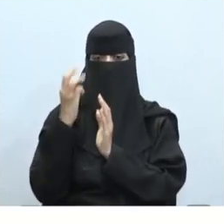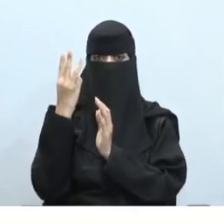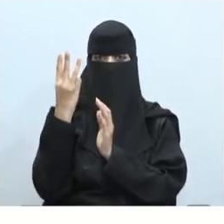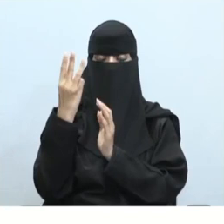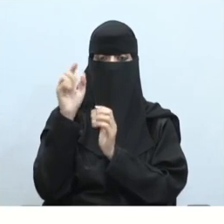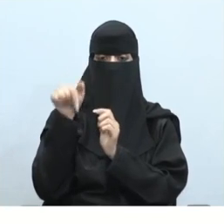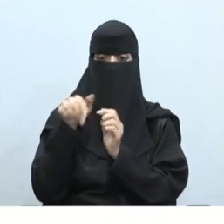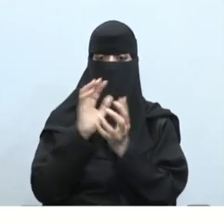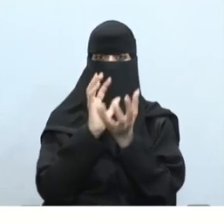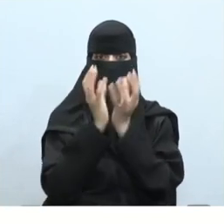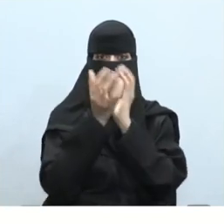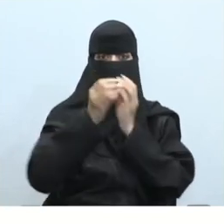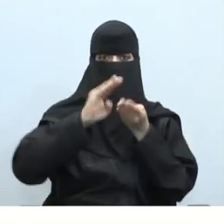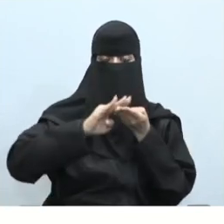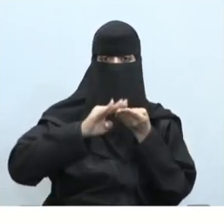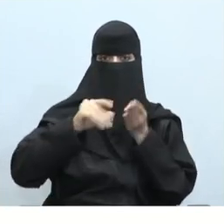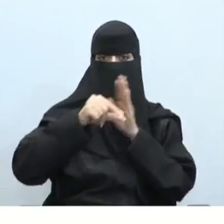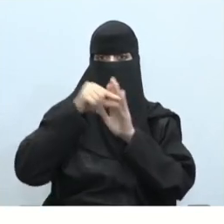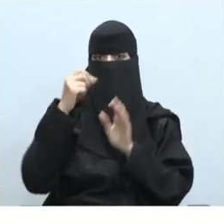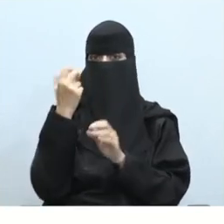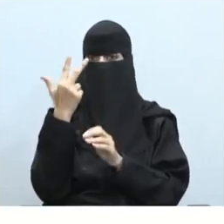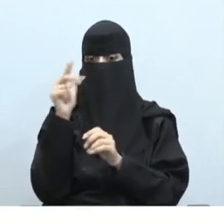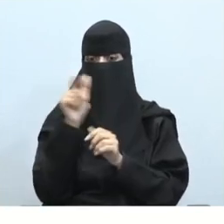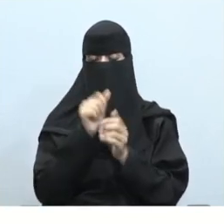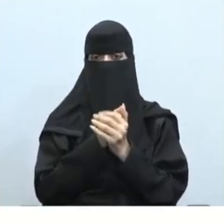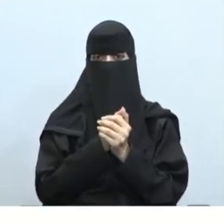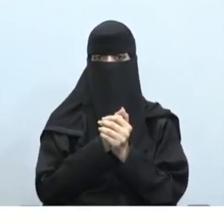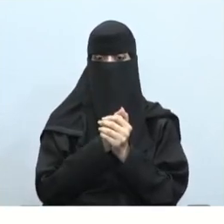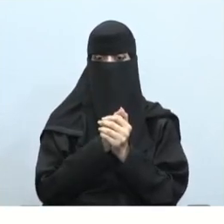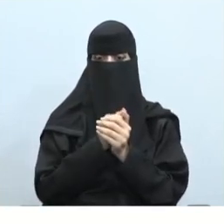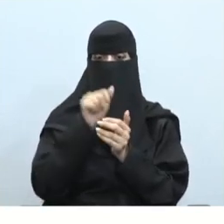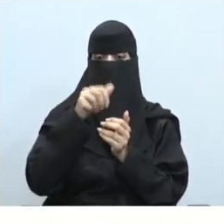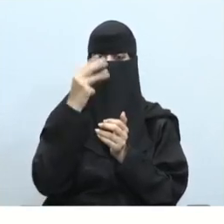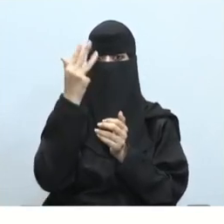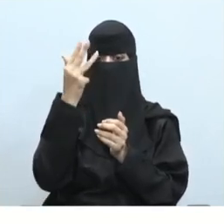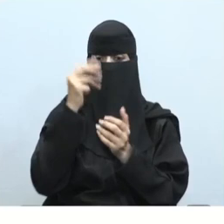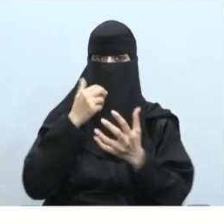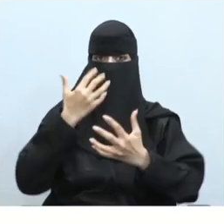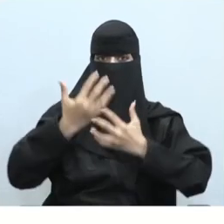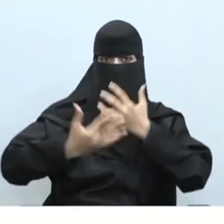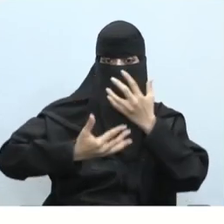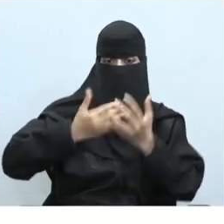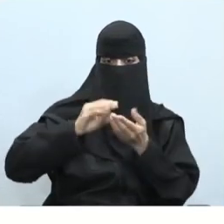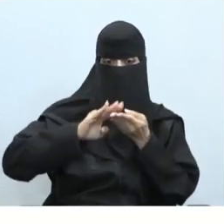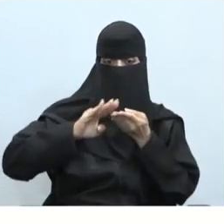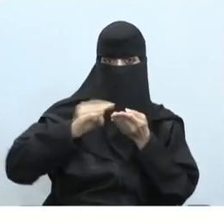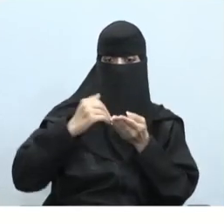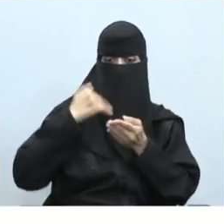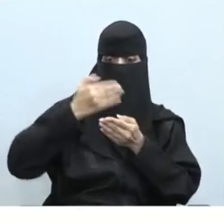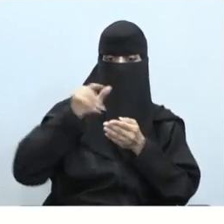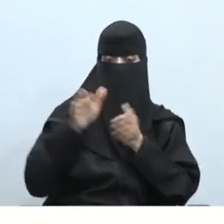كوكب الارض الدرس الثامن شكل كوكب الارض الدرس التاسع حركه الارض ونتائجها